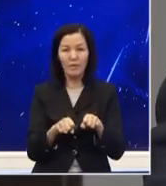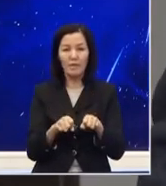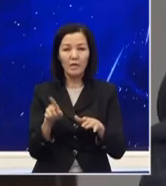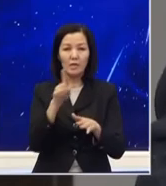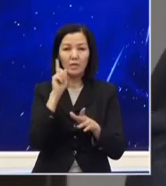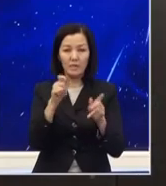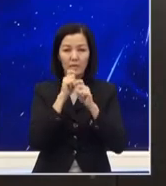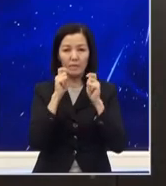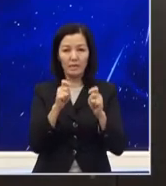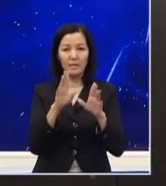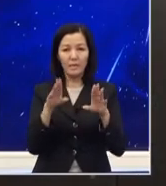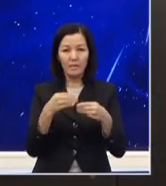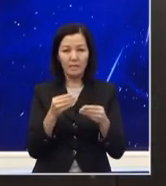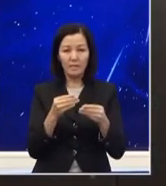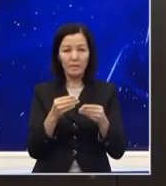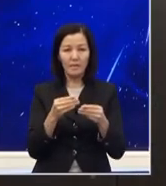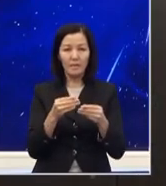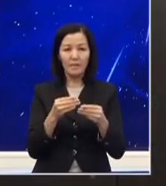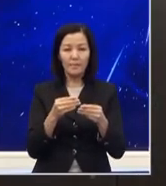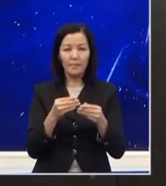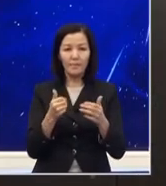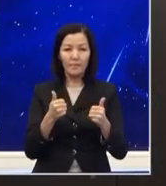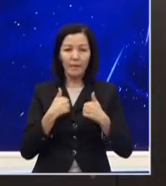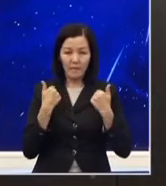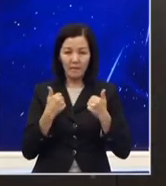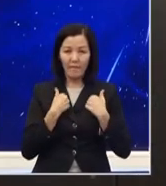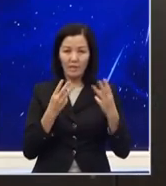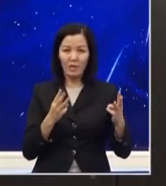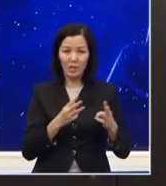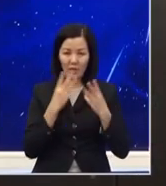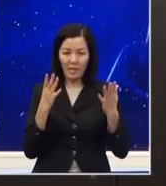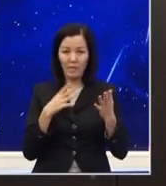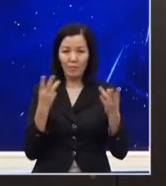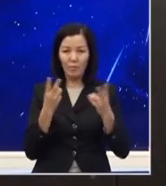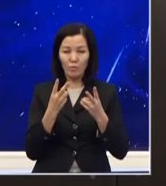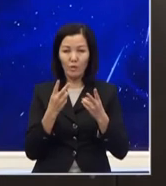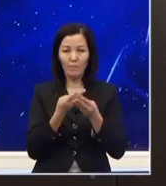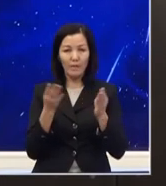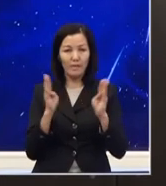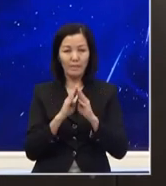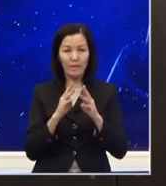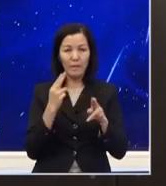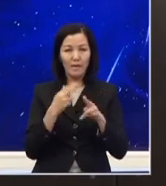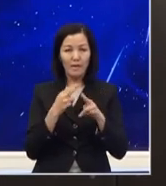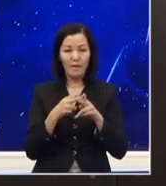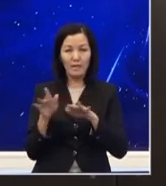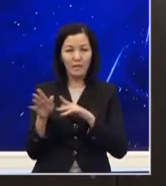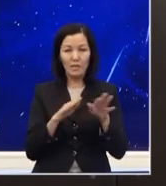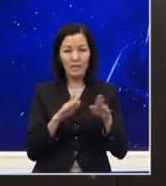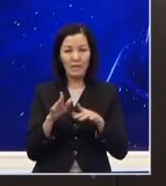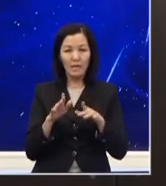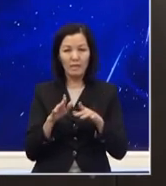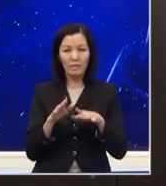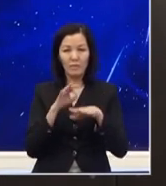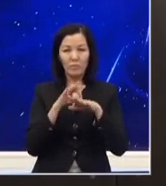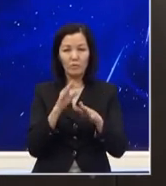беретін сыйлығымыз, оларға беретін бір мотивация. Сондықтан да біз пандемиялық және карантиндік шараларға қарамастан, яғни